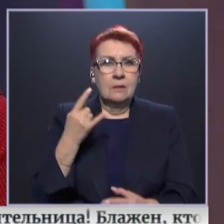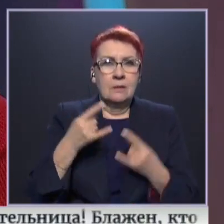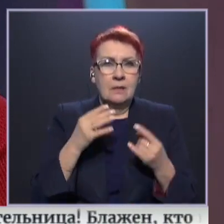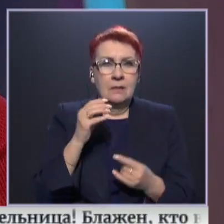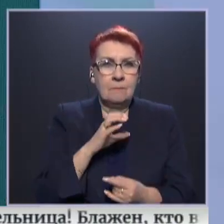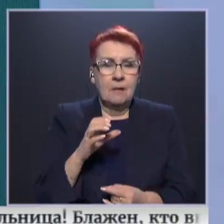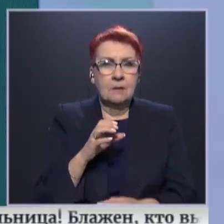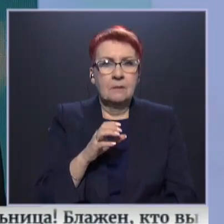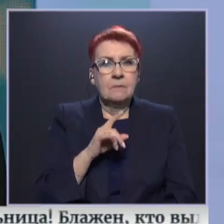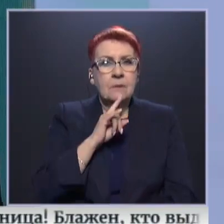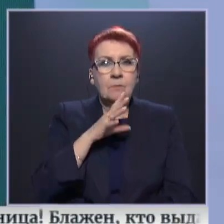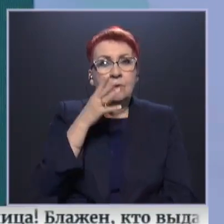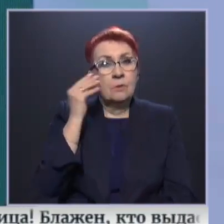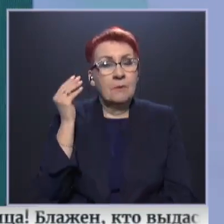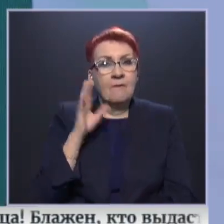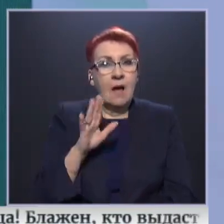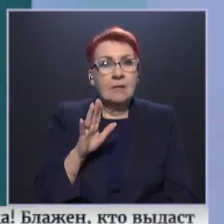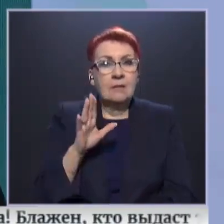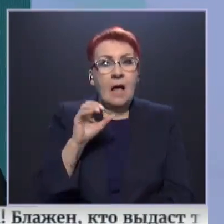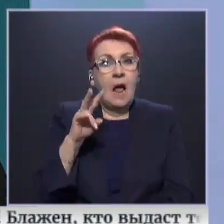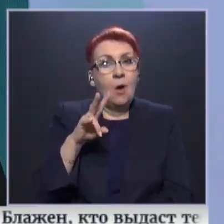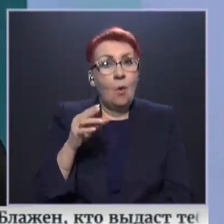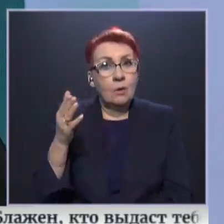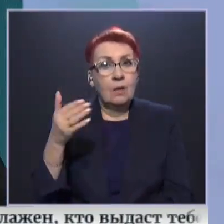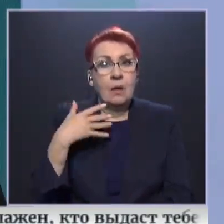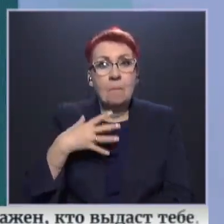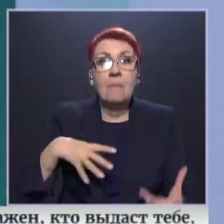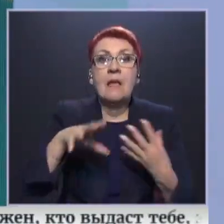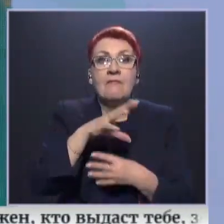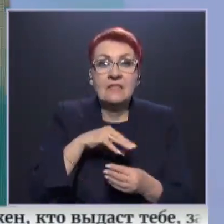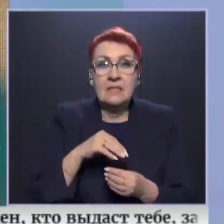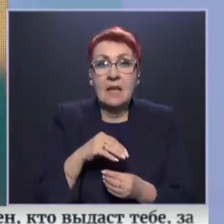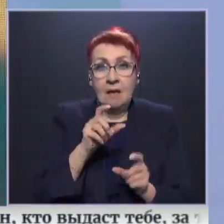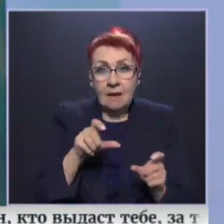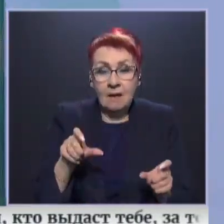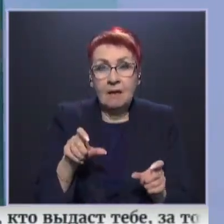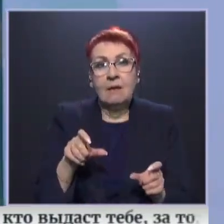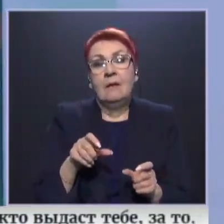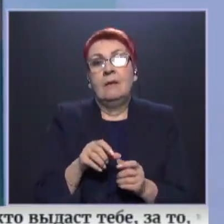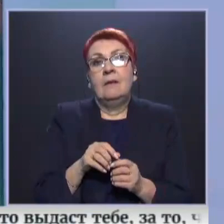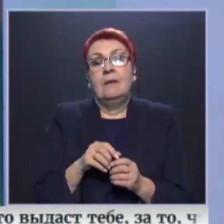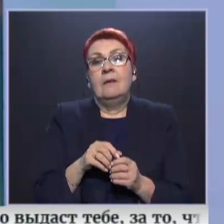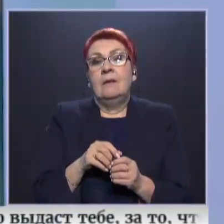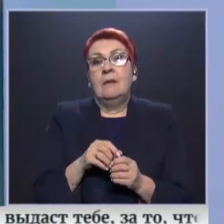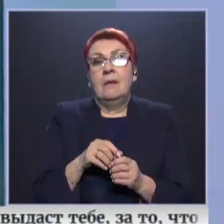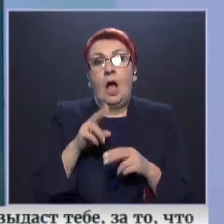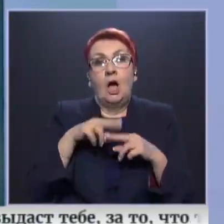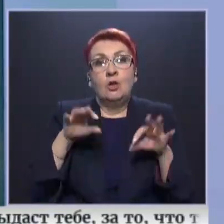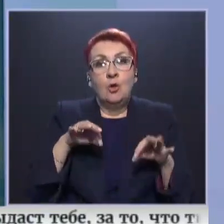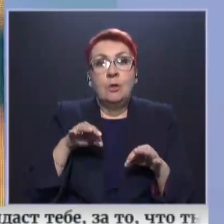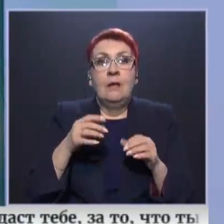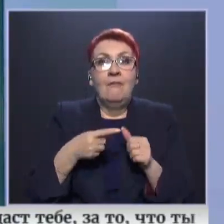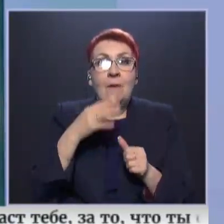Будем забывать, Алена, что все мы одним миром помазанные и крещенные во имя Отца и Сына и Святого Духа